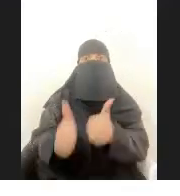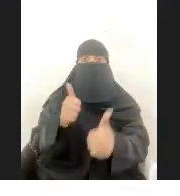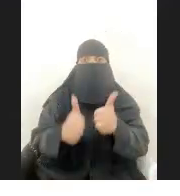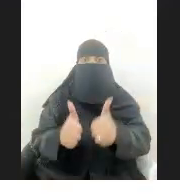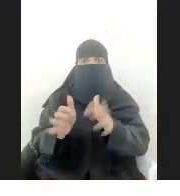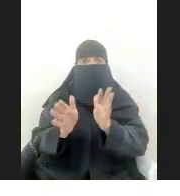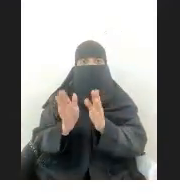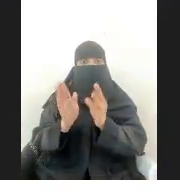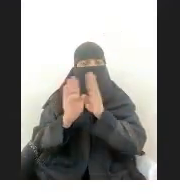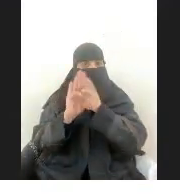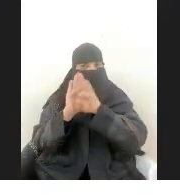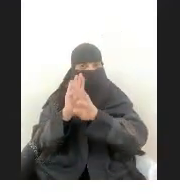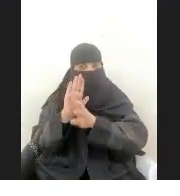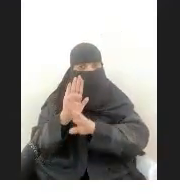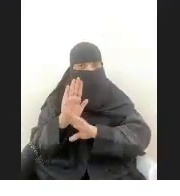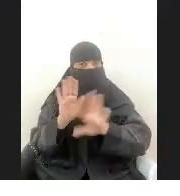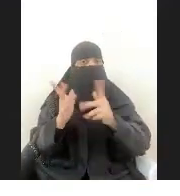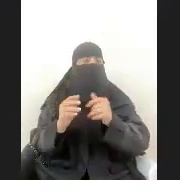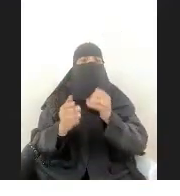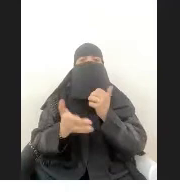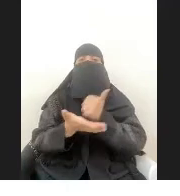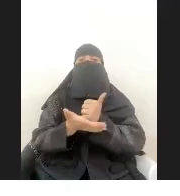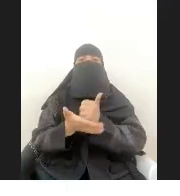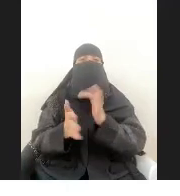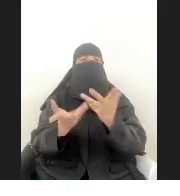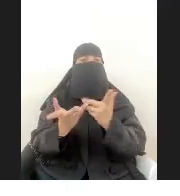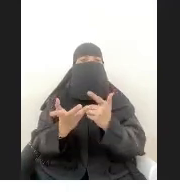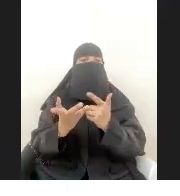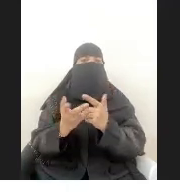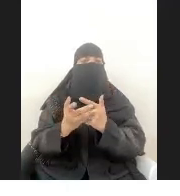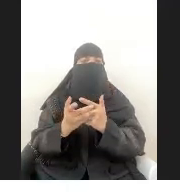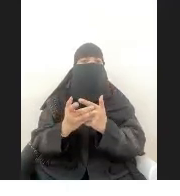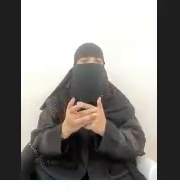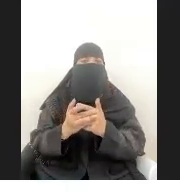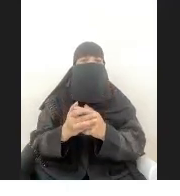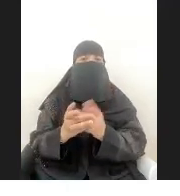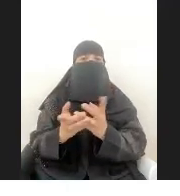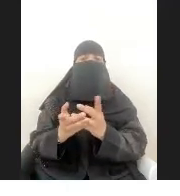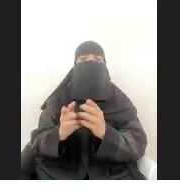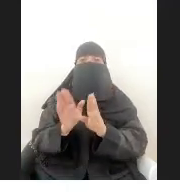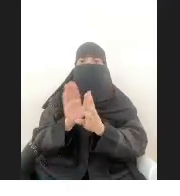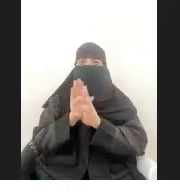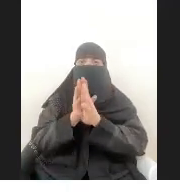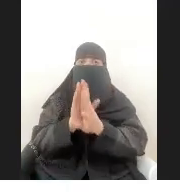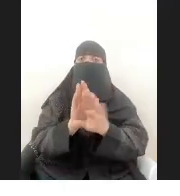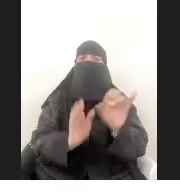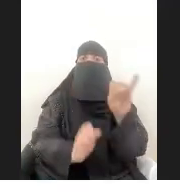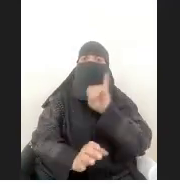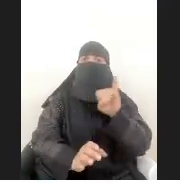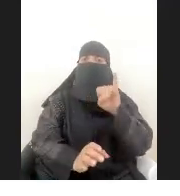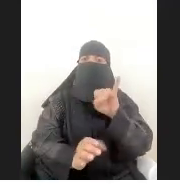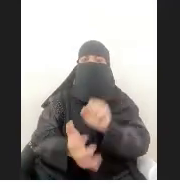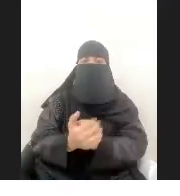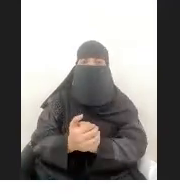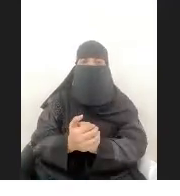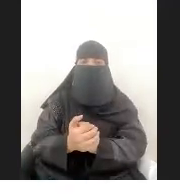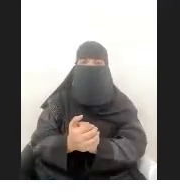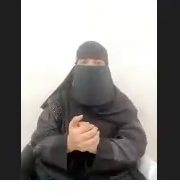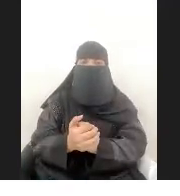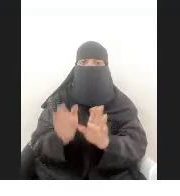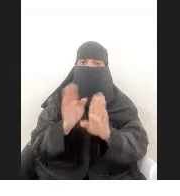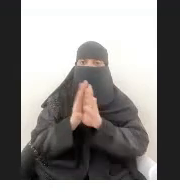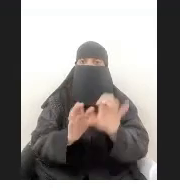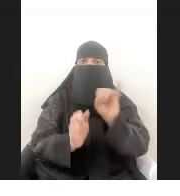institutional support، يعني الدعم المؤسسي، قد إيش المؤسسة بتعطي دعم للتعلم